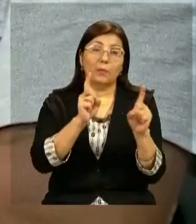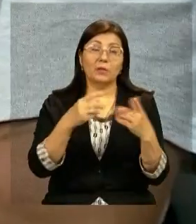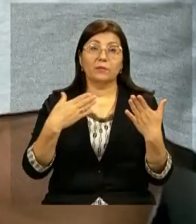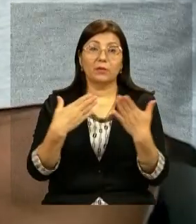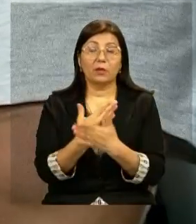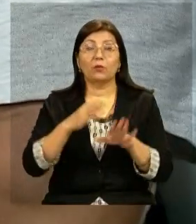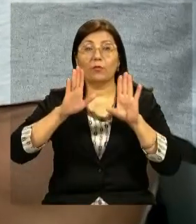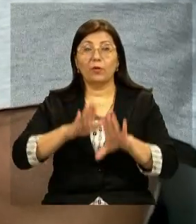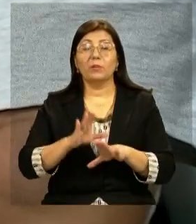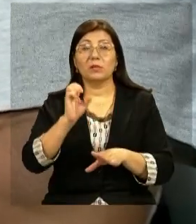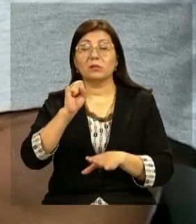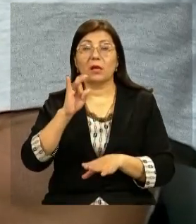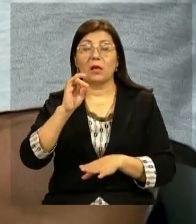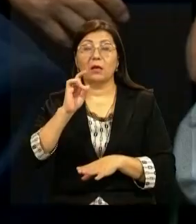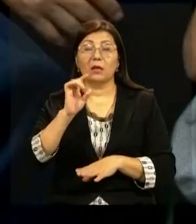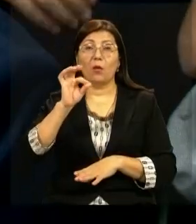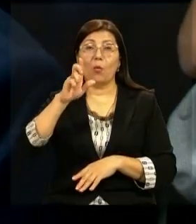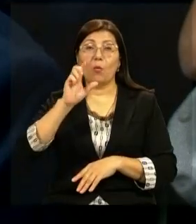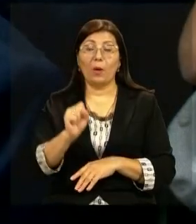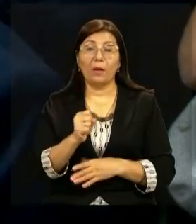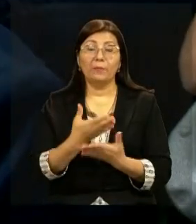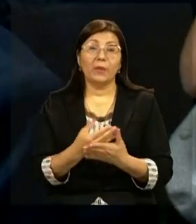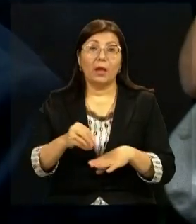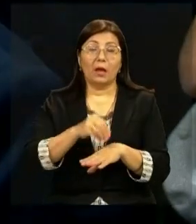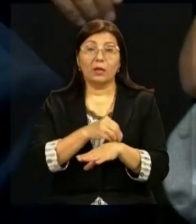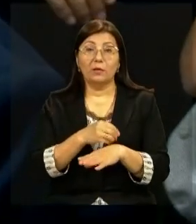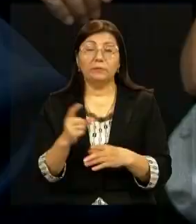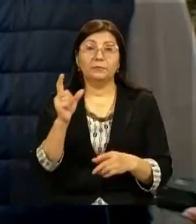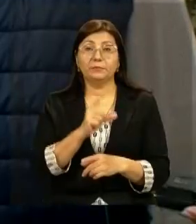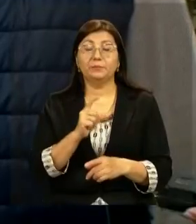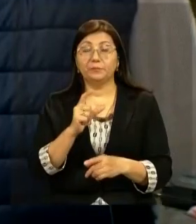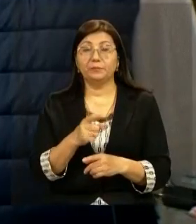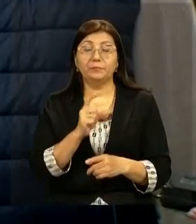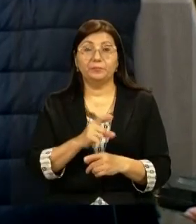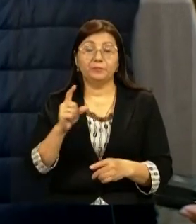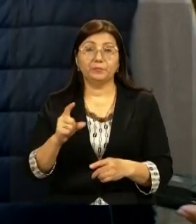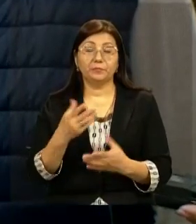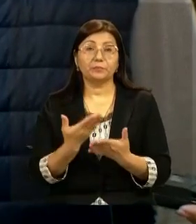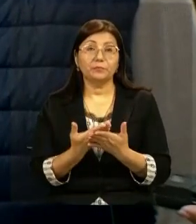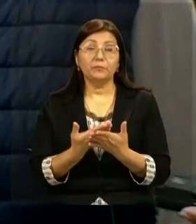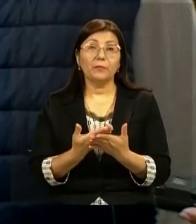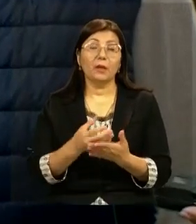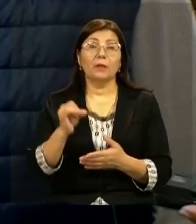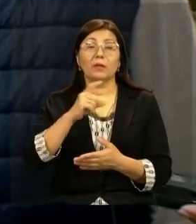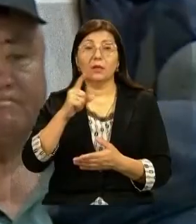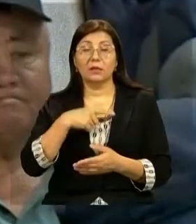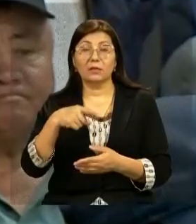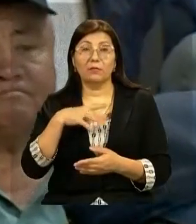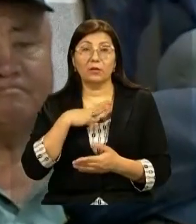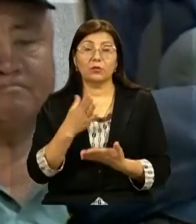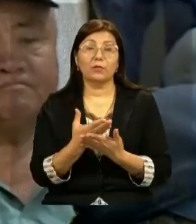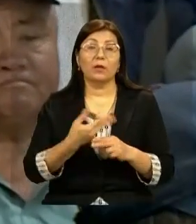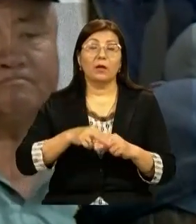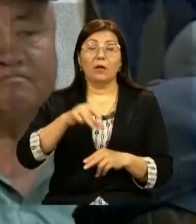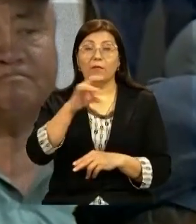детального изучения местности будут направлены специалисты. Аким области на встрече с иргизцами, проживающими во временных пунктах эвакуации, отметил, что только в